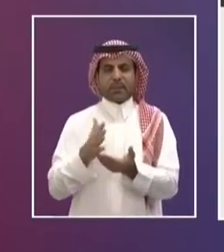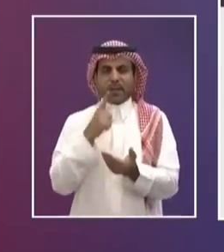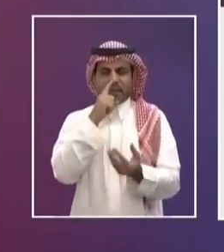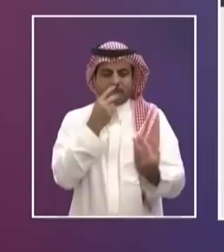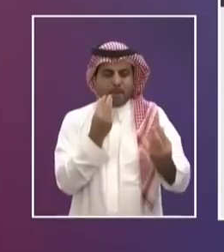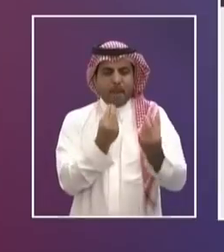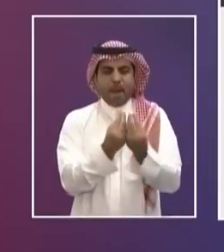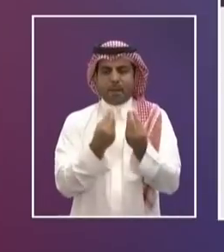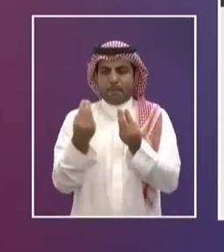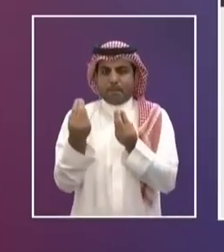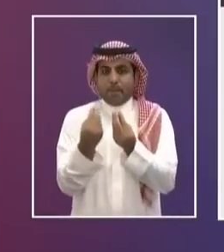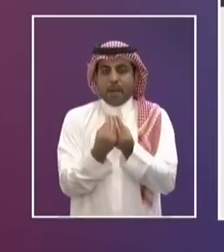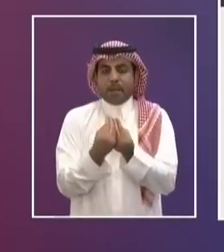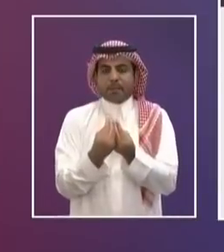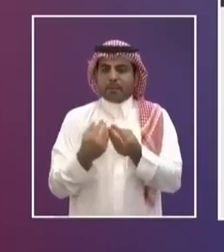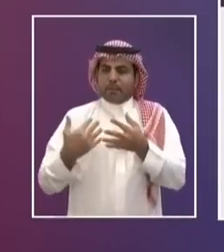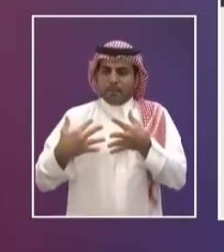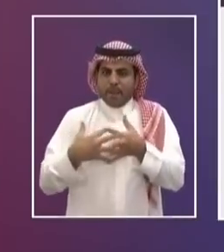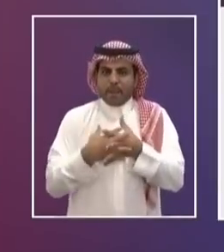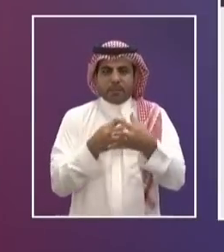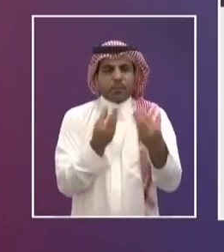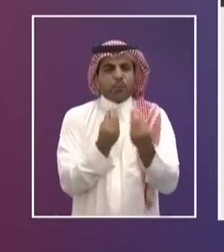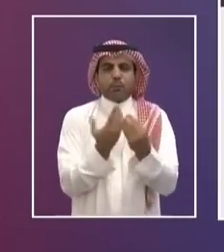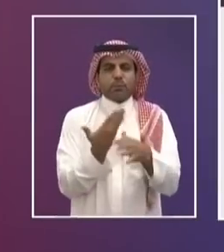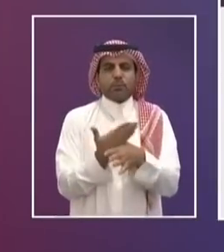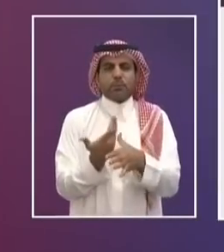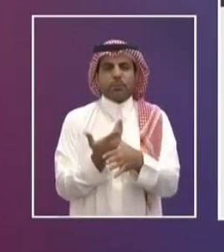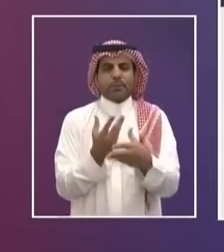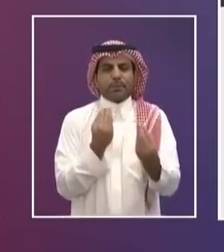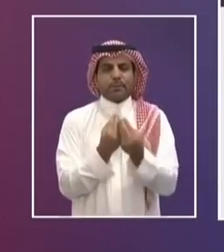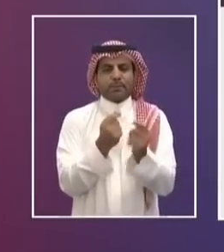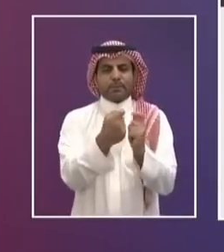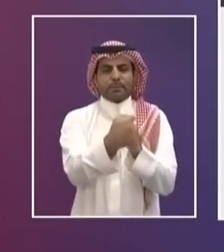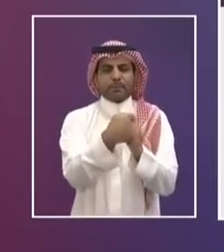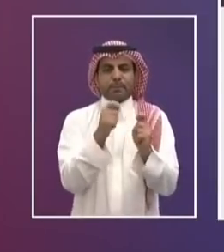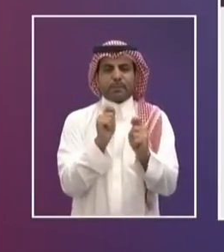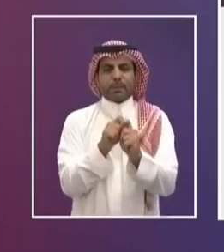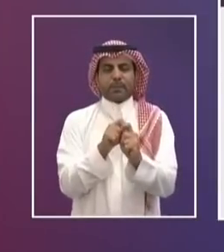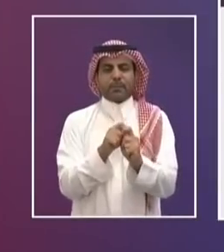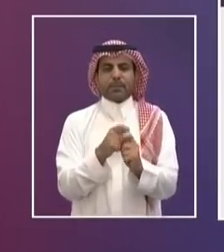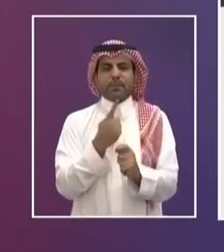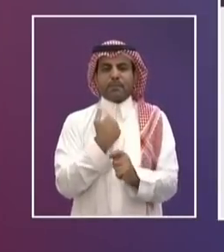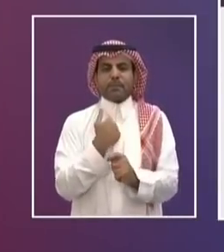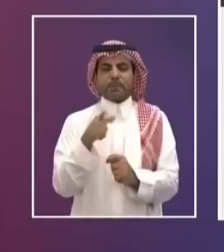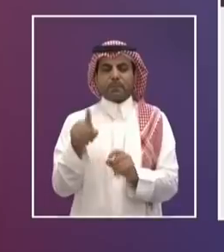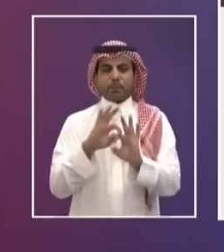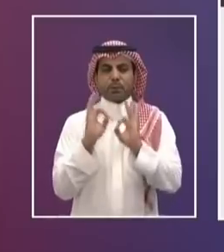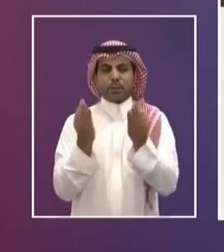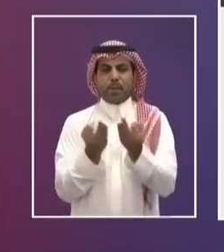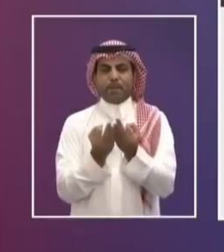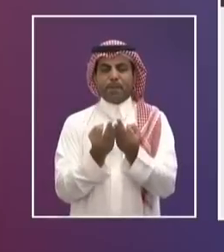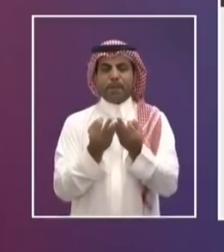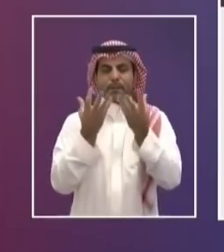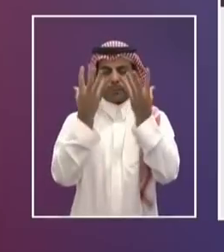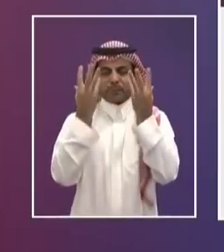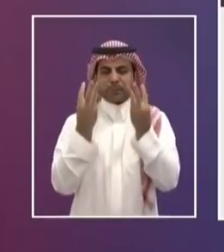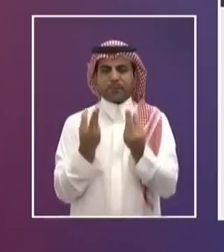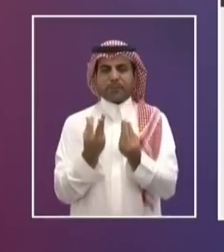البعض الآخر، ولكن الأمر الجيد أنها من المهارات المكتسبة التي يمكن للمجتمع